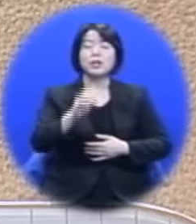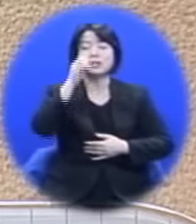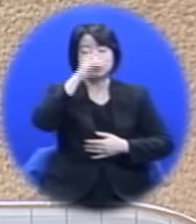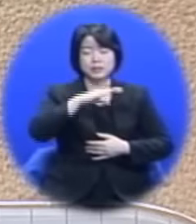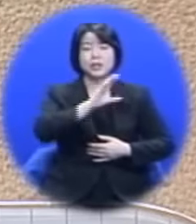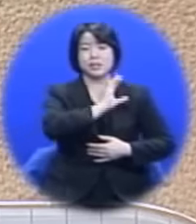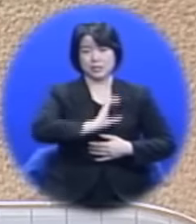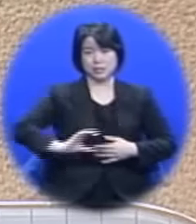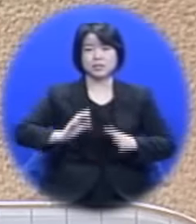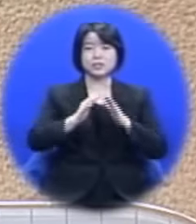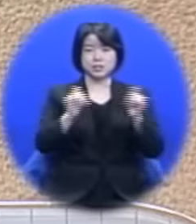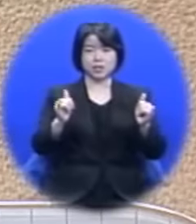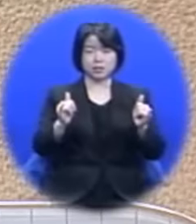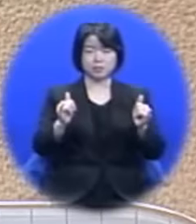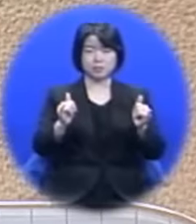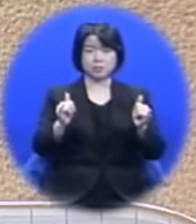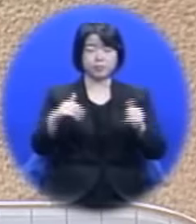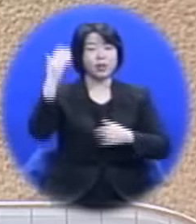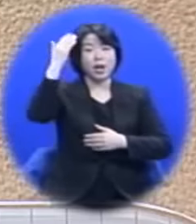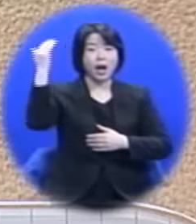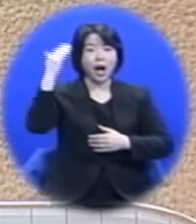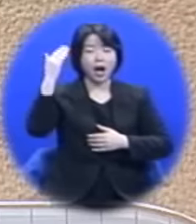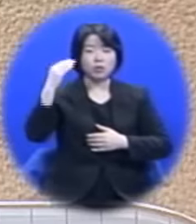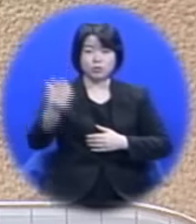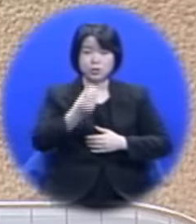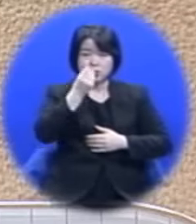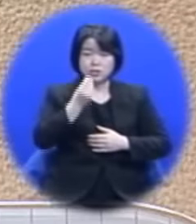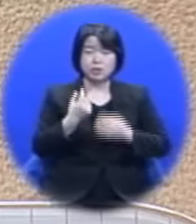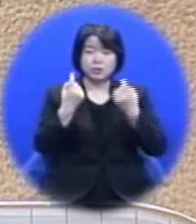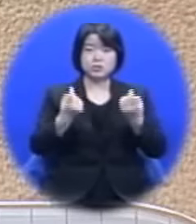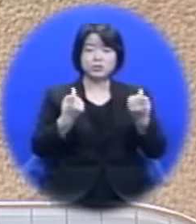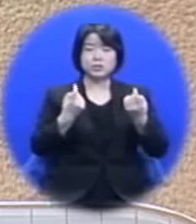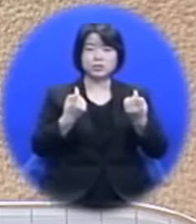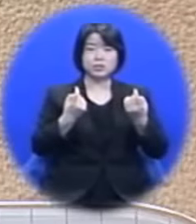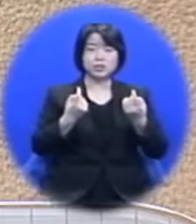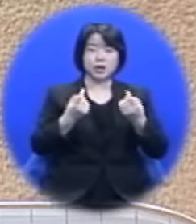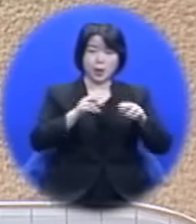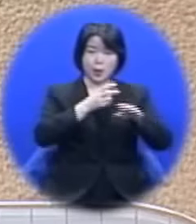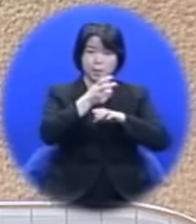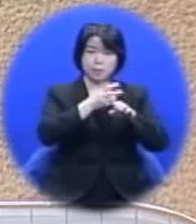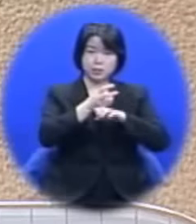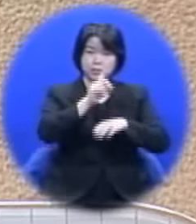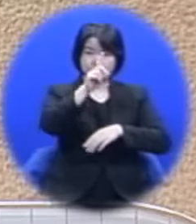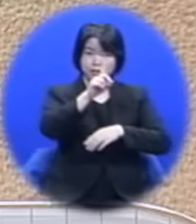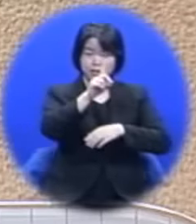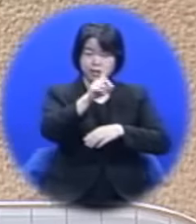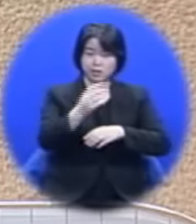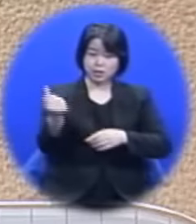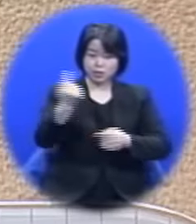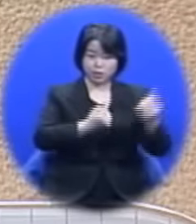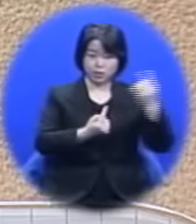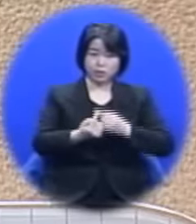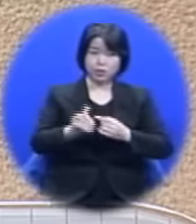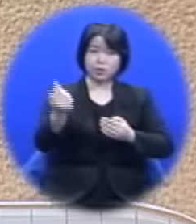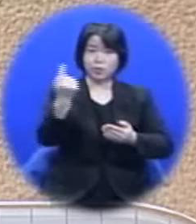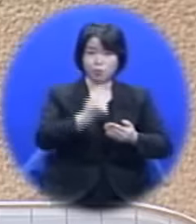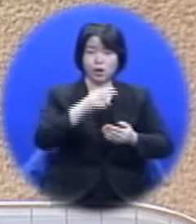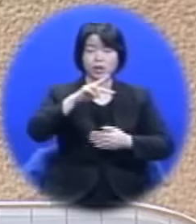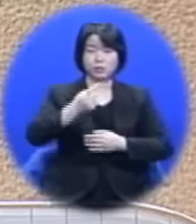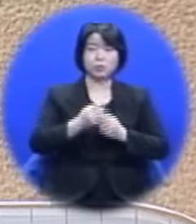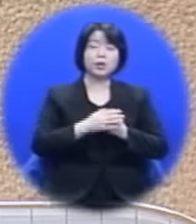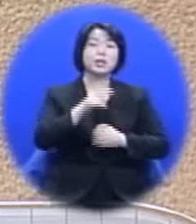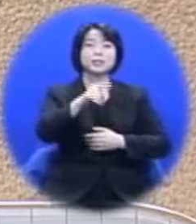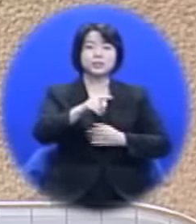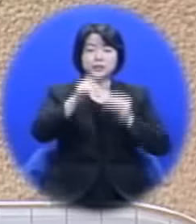그저 크리스천입니다 한국에서 성지순례 많은 사람이 버스 한 한 버스에 와도 그